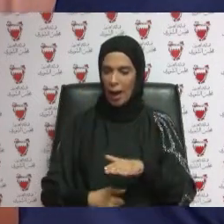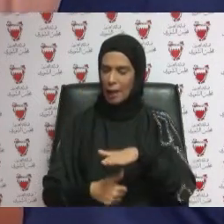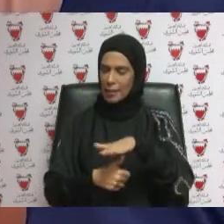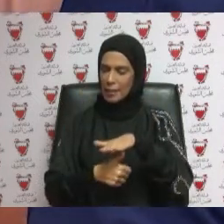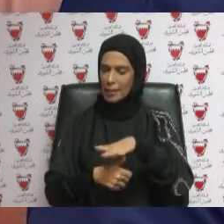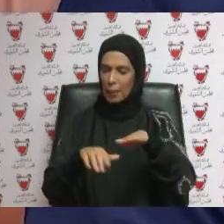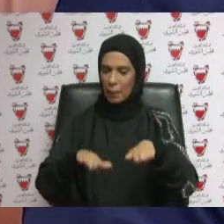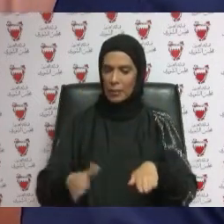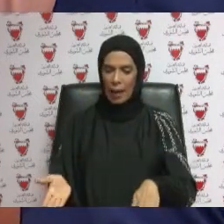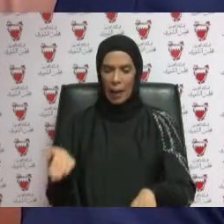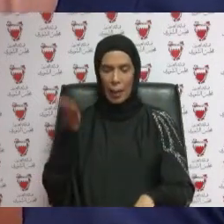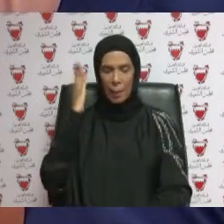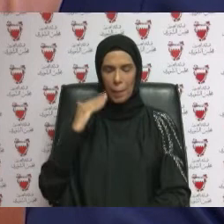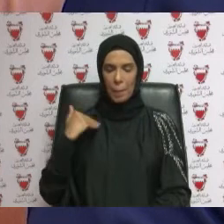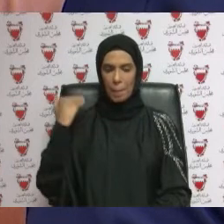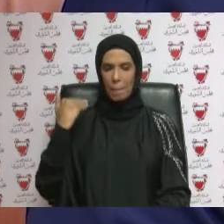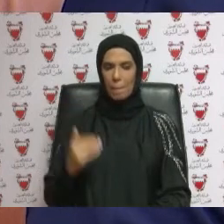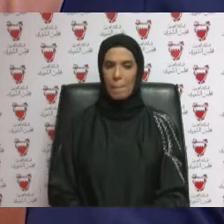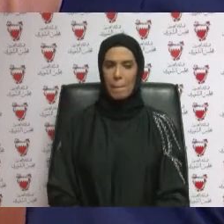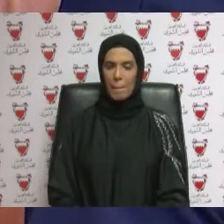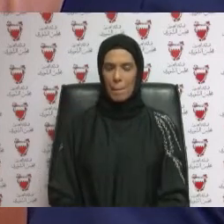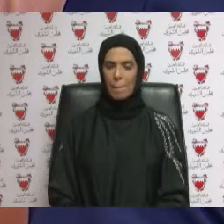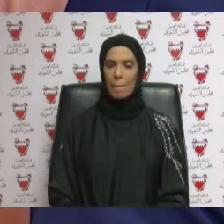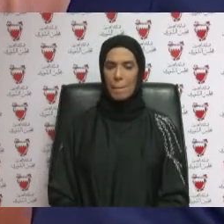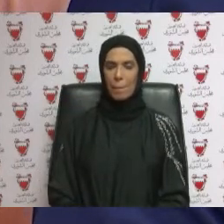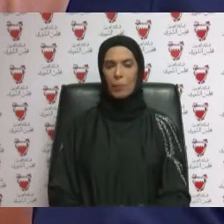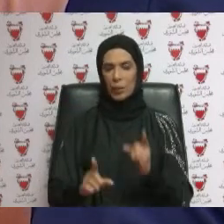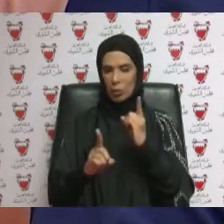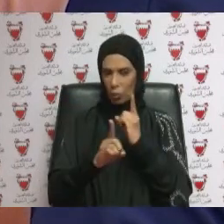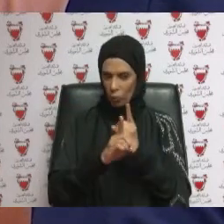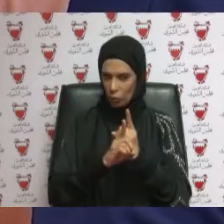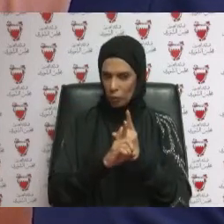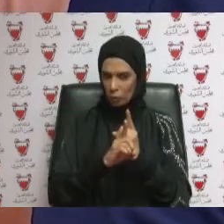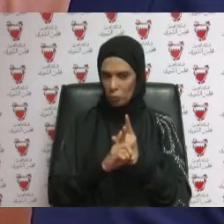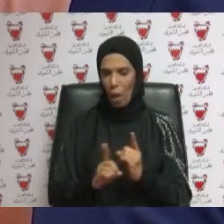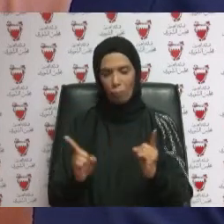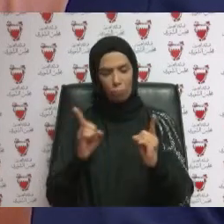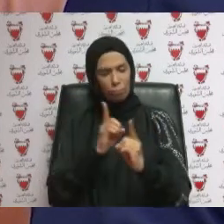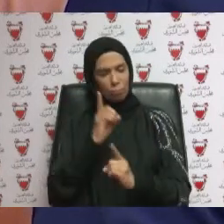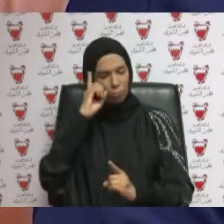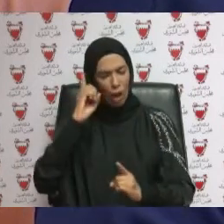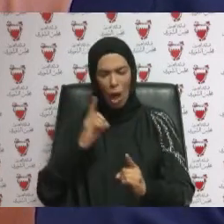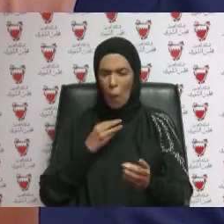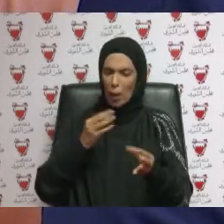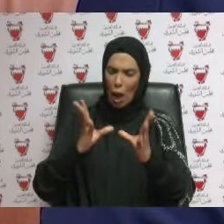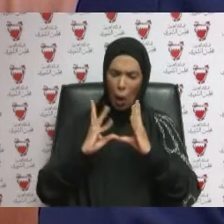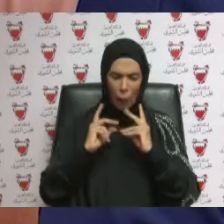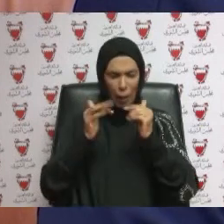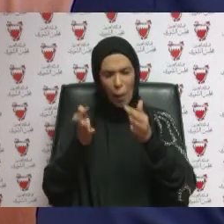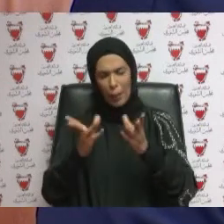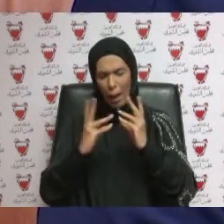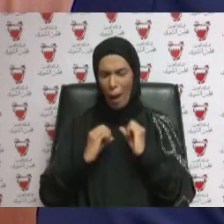للمرأة، ومن خلال طبعا هذا اللقاء اللي يتم فيه تبادل وجهات النظر وأيضا يكون فيه